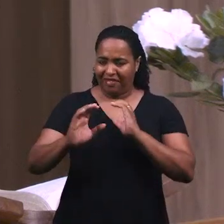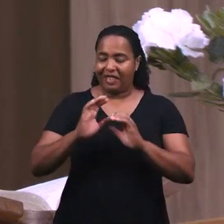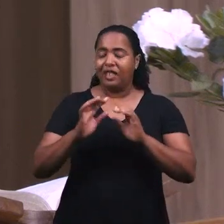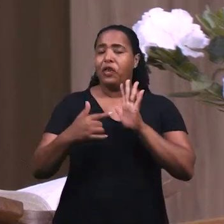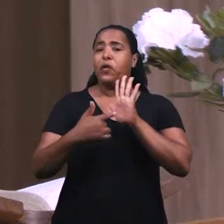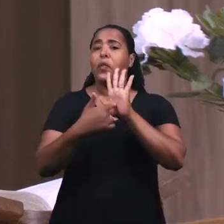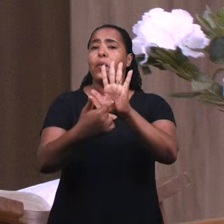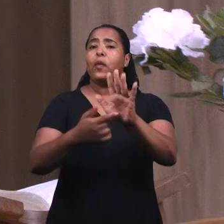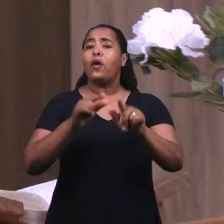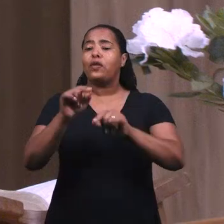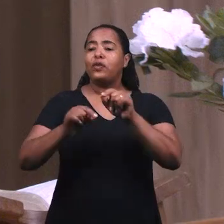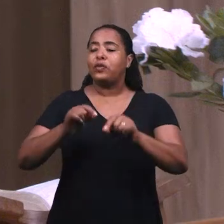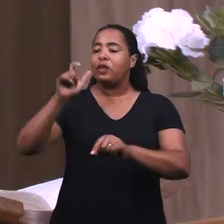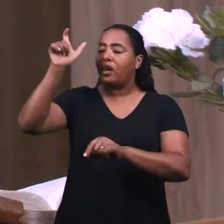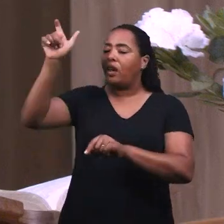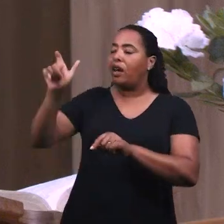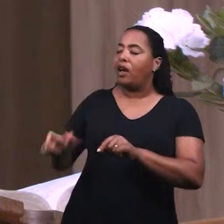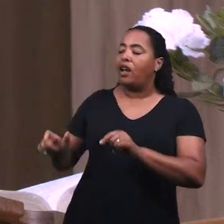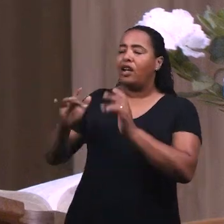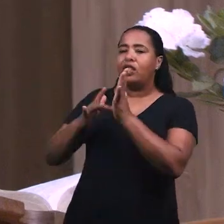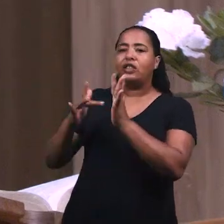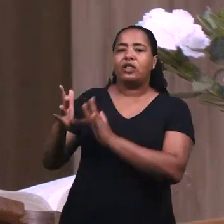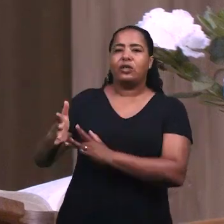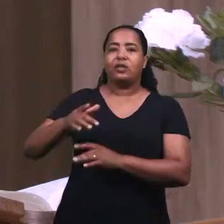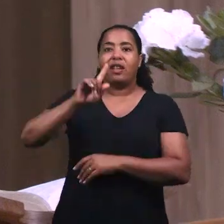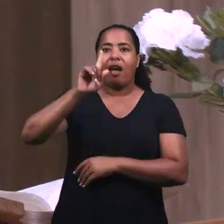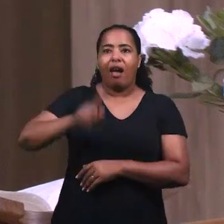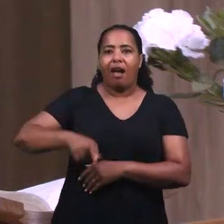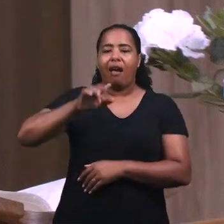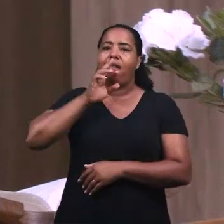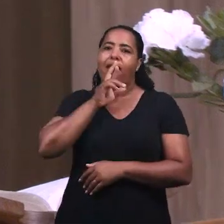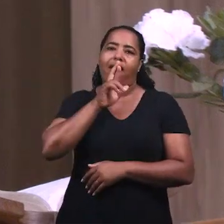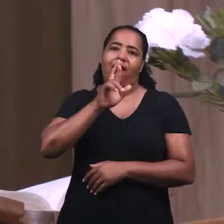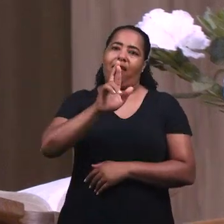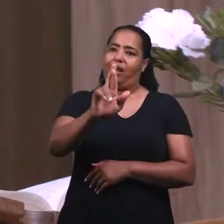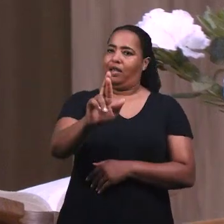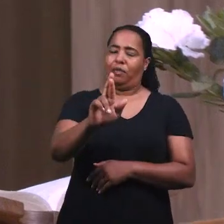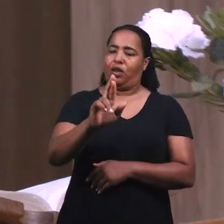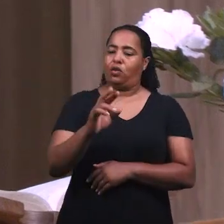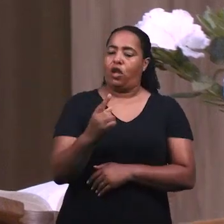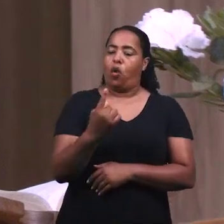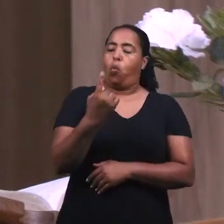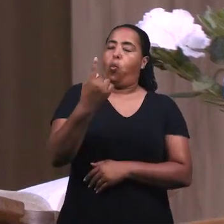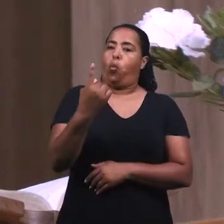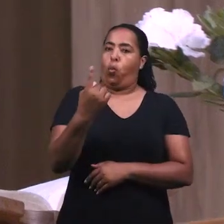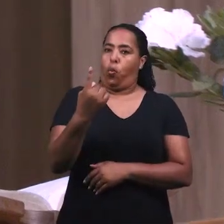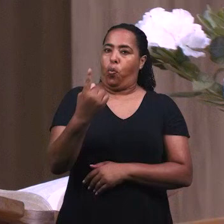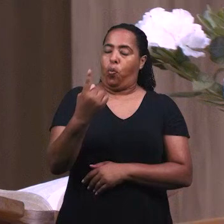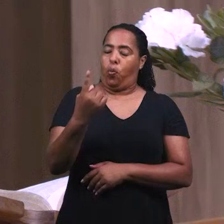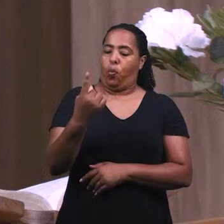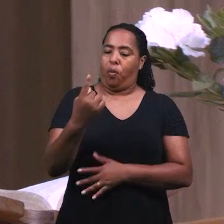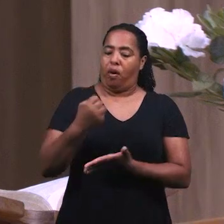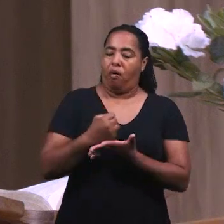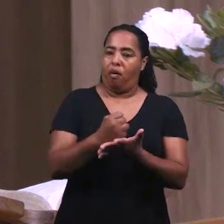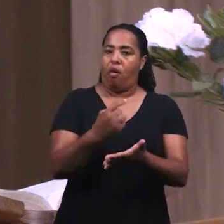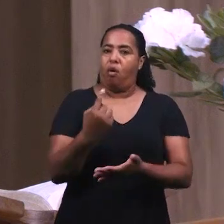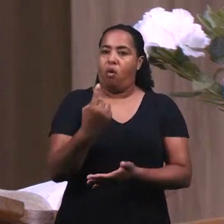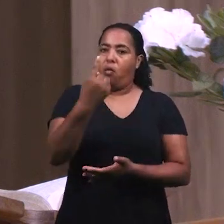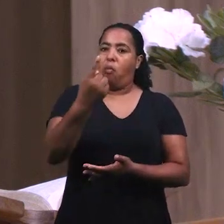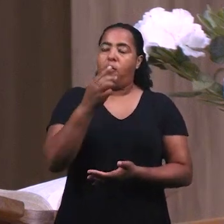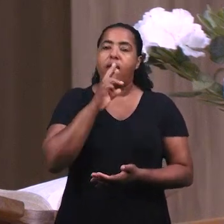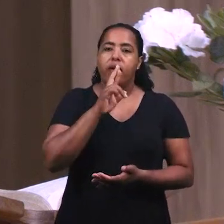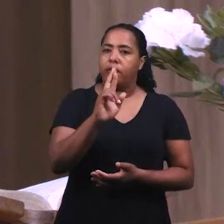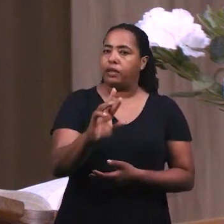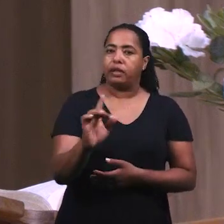qui pointe le Seigneur Jésus comme la réponse, pas une réponse, pas une alternative, mais